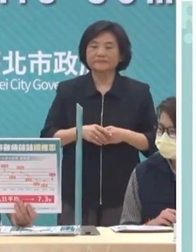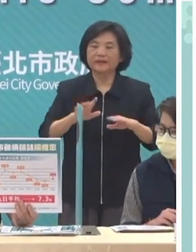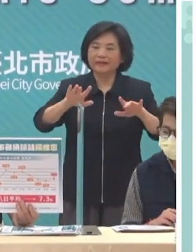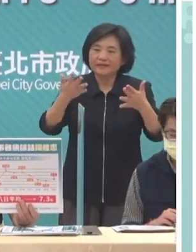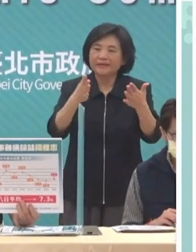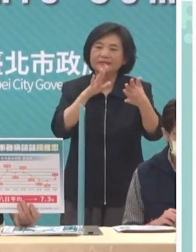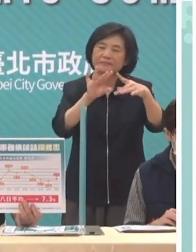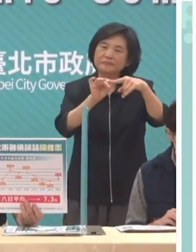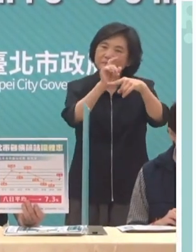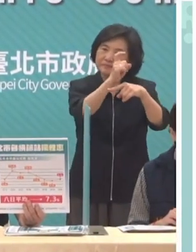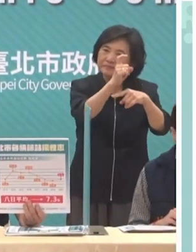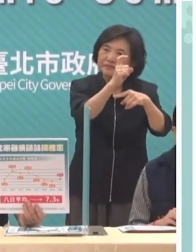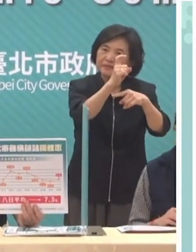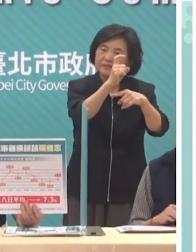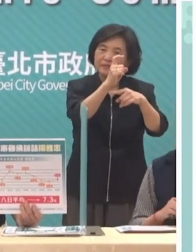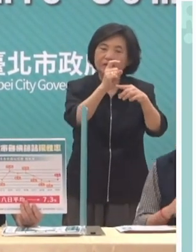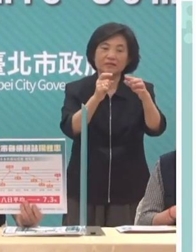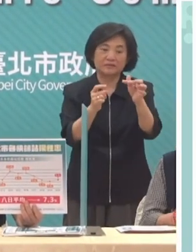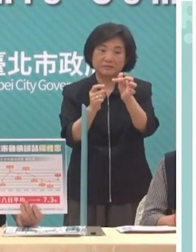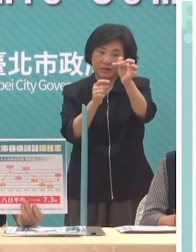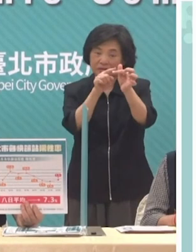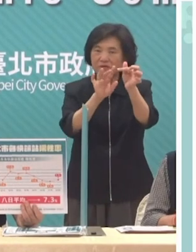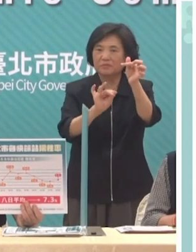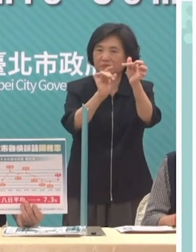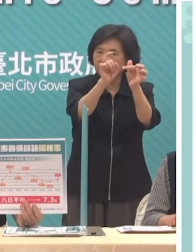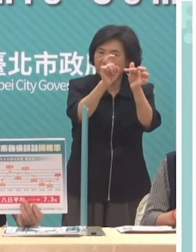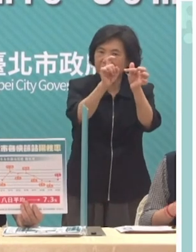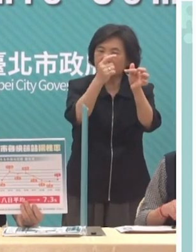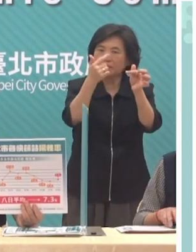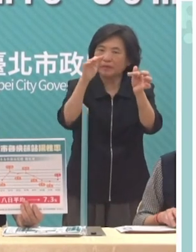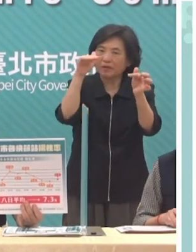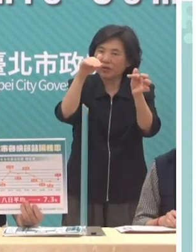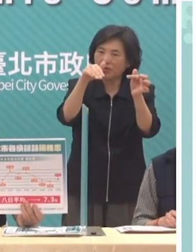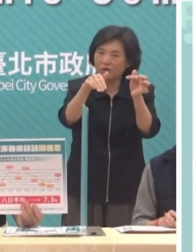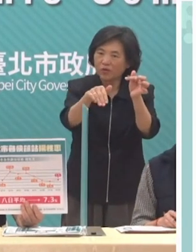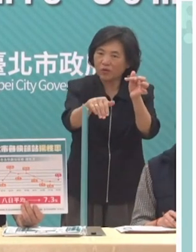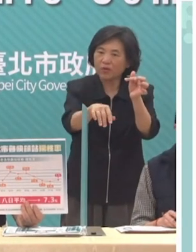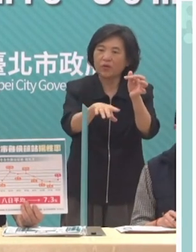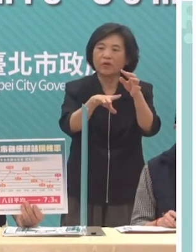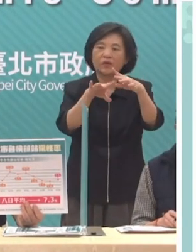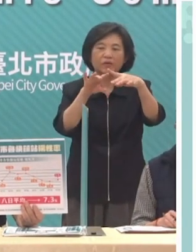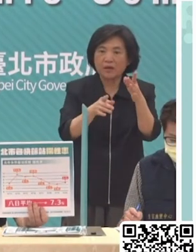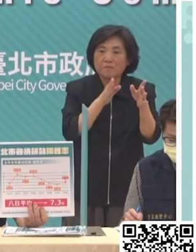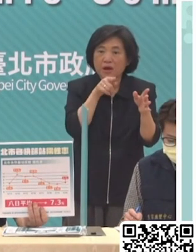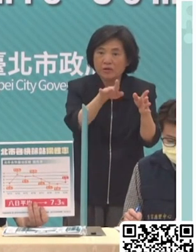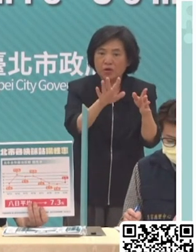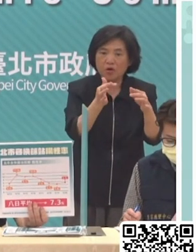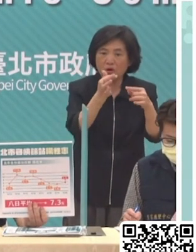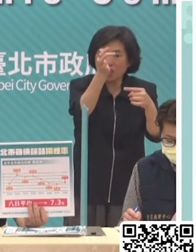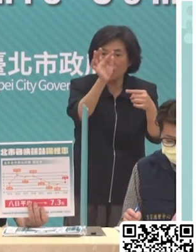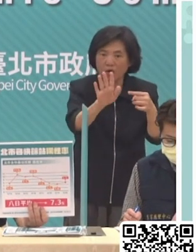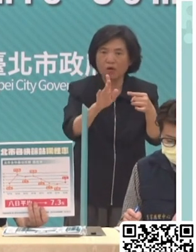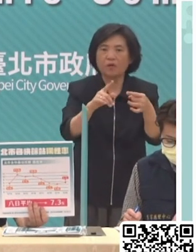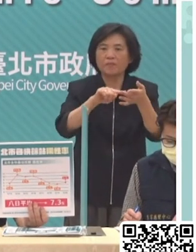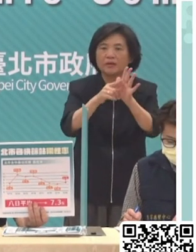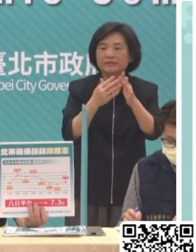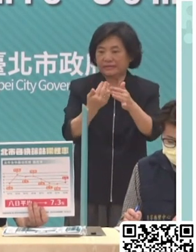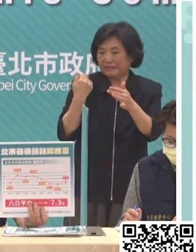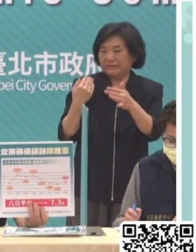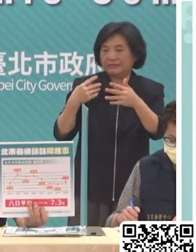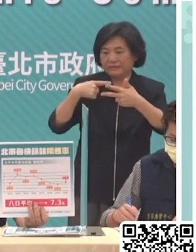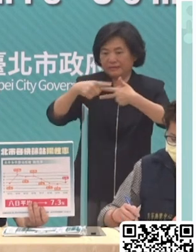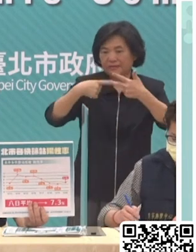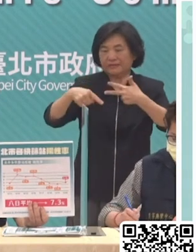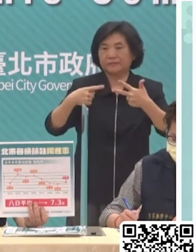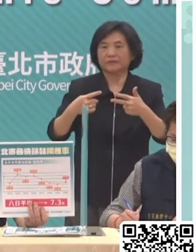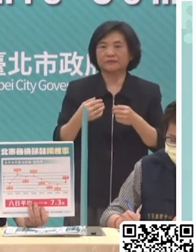概是 10% 的，那慢慢就降到差不多哦 5.1 4.6 哦。新冠肺炎哦，它的潜